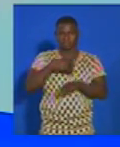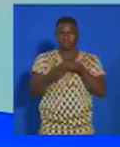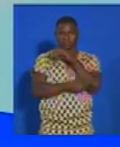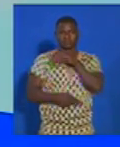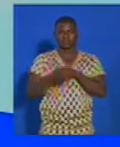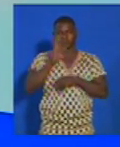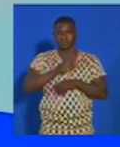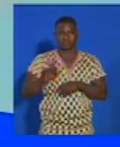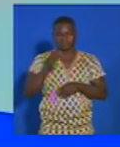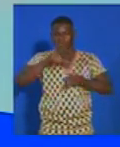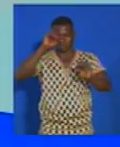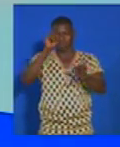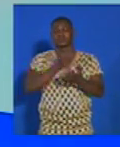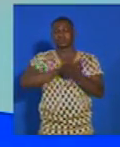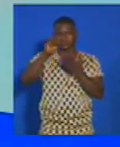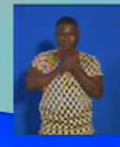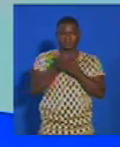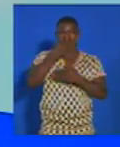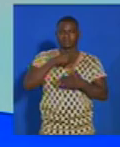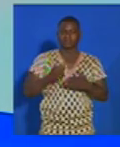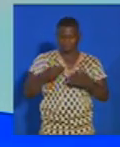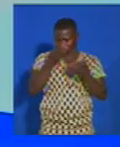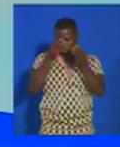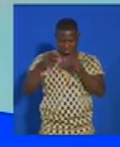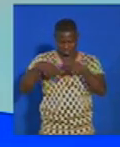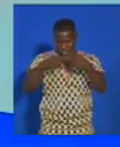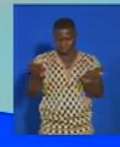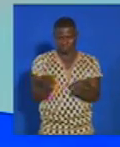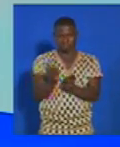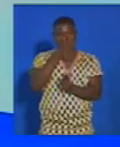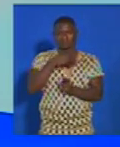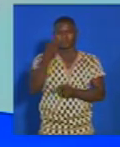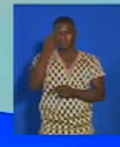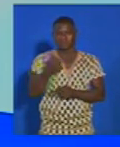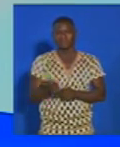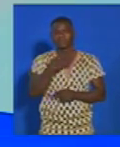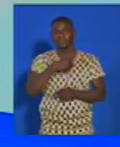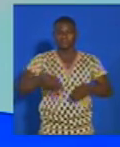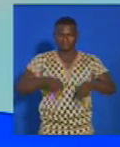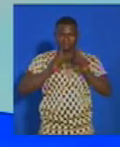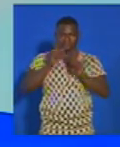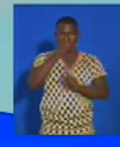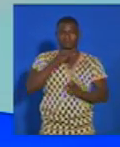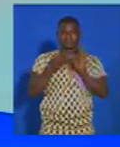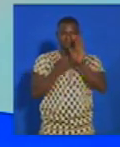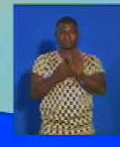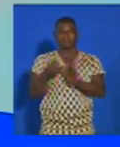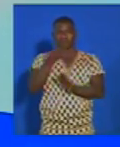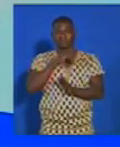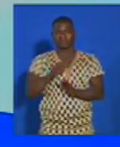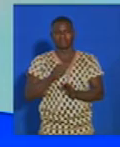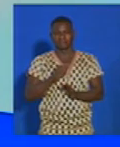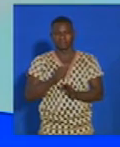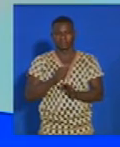de mobilisation des ressources financières a été initiée à leur intention. Elle a permis d'identifier les ressources mobilisables par les